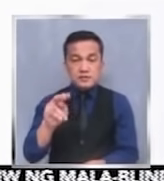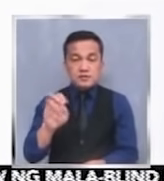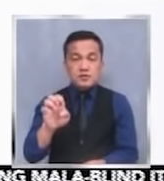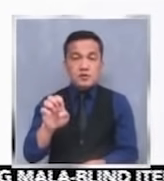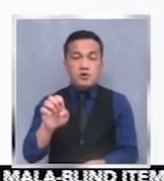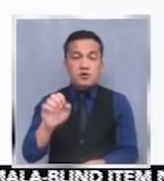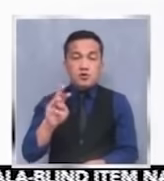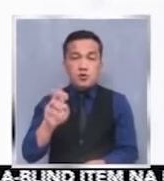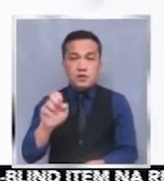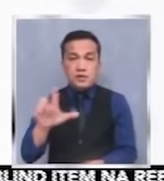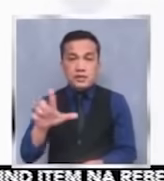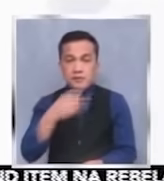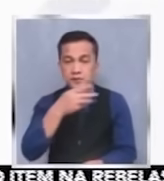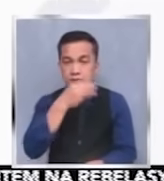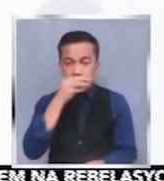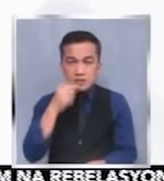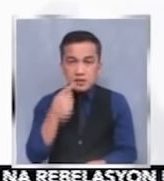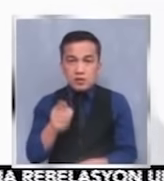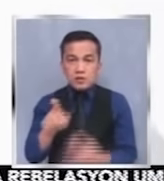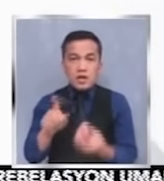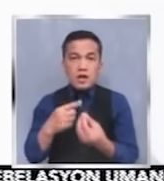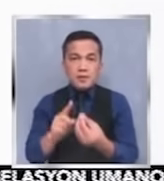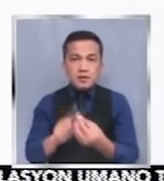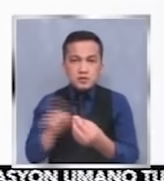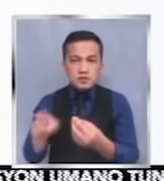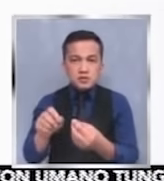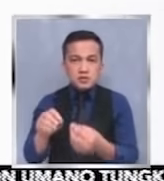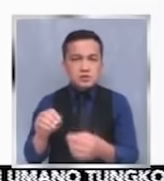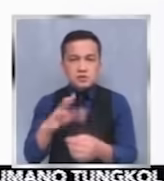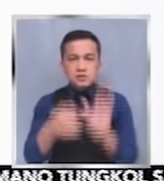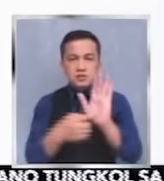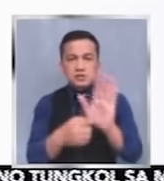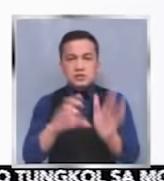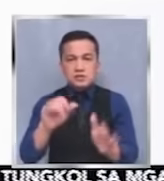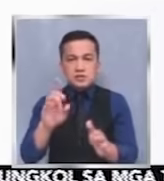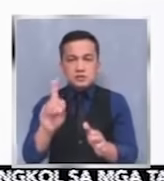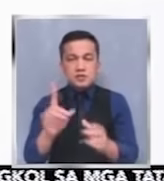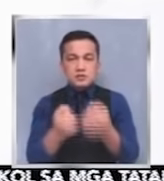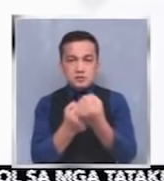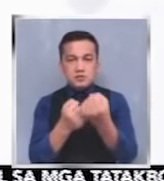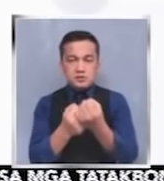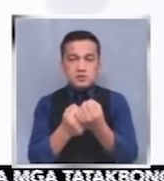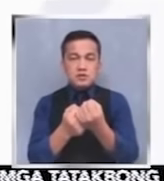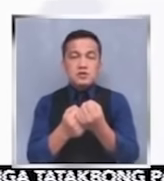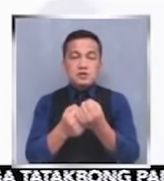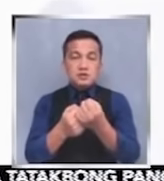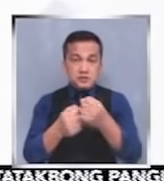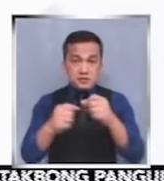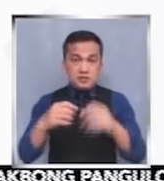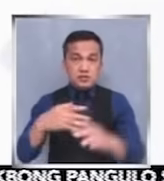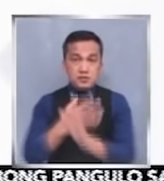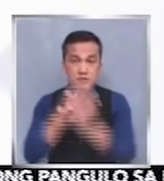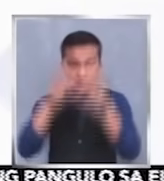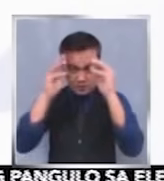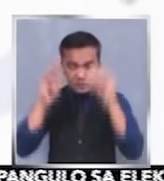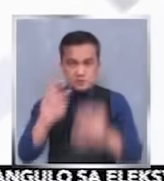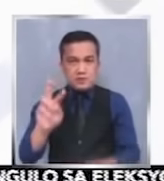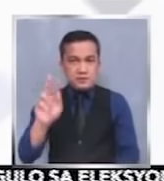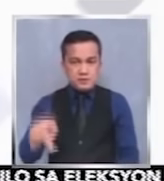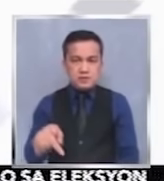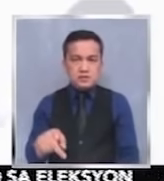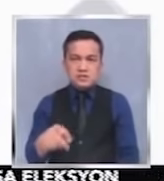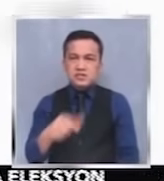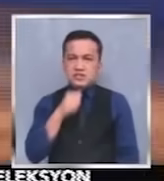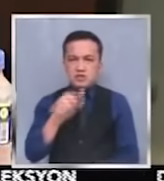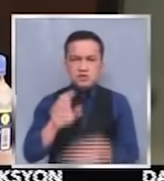inilabas ng LACA-CMD na nagsasabing suportado nito si Davao City Mayor Sara Duterte sa pagka-vice presidente. Hindi raw siya kinonsulta sa